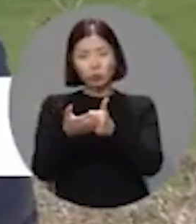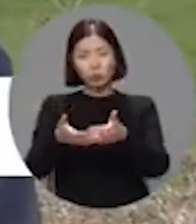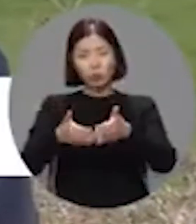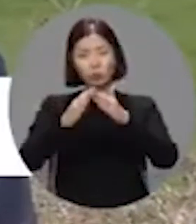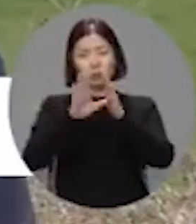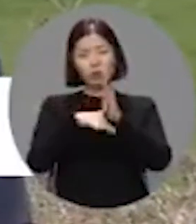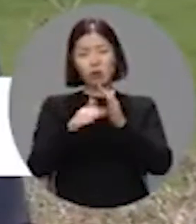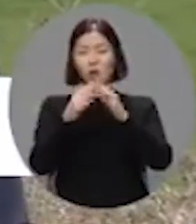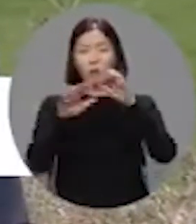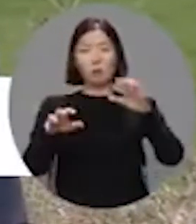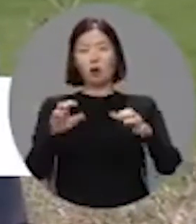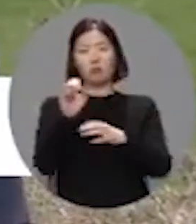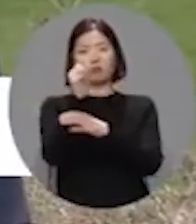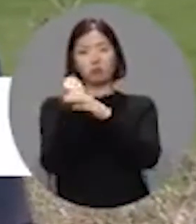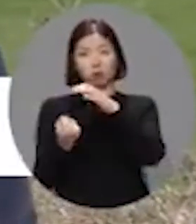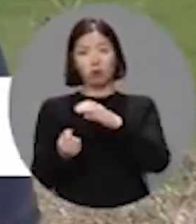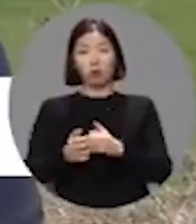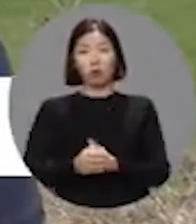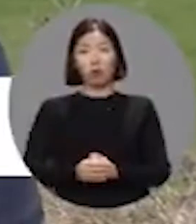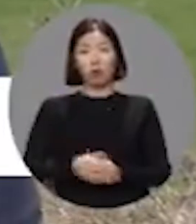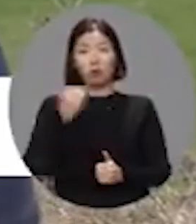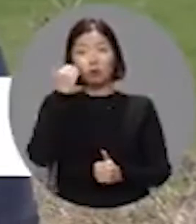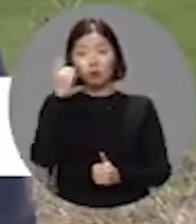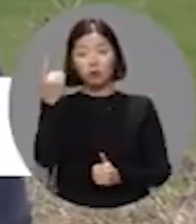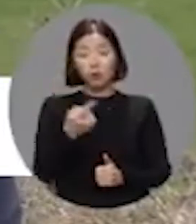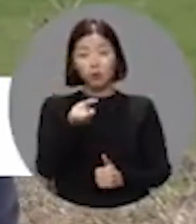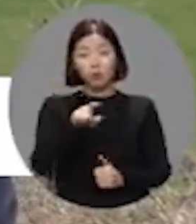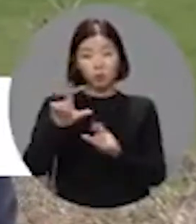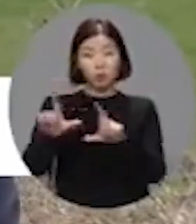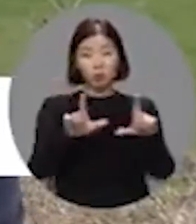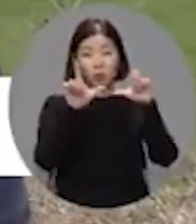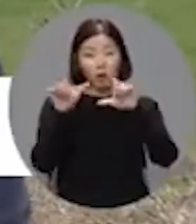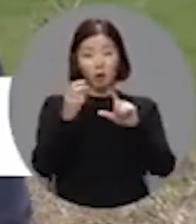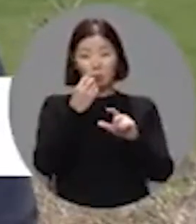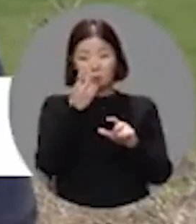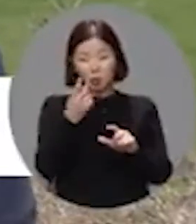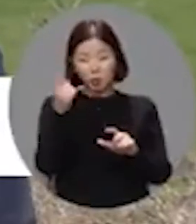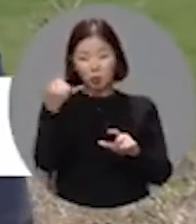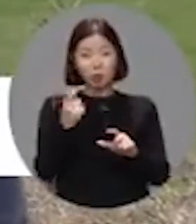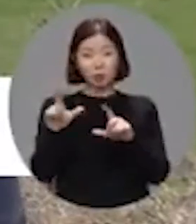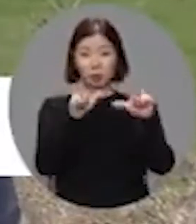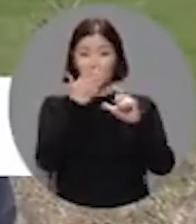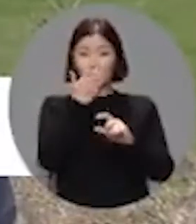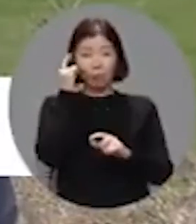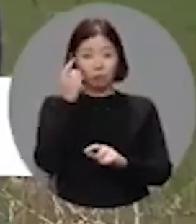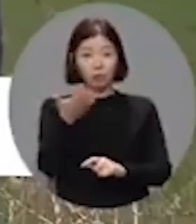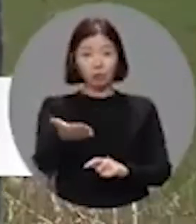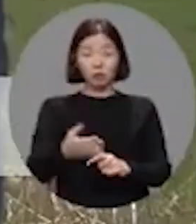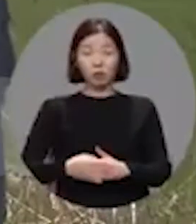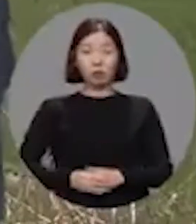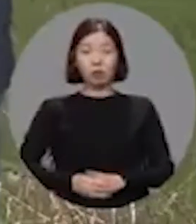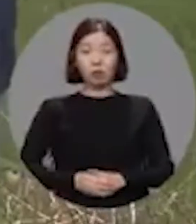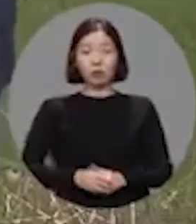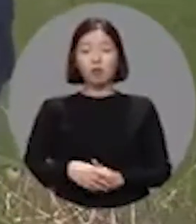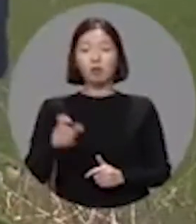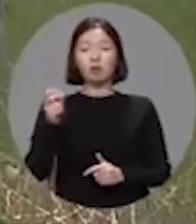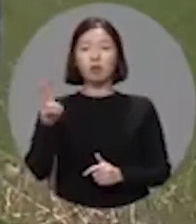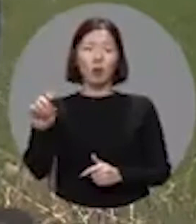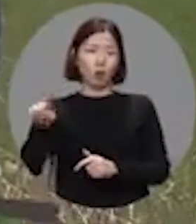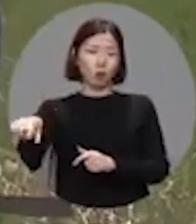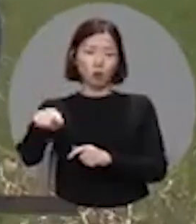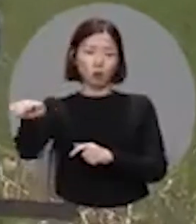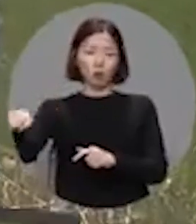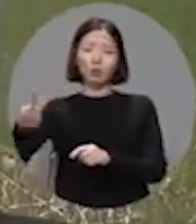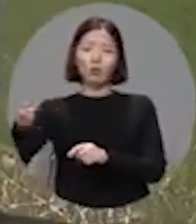마을은 폐허가 됩니다. 누가 와서 이 냄새나는 동네를 들어와서 살겠습니까? 영광 쪽